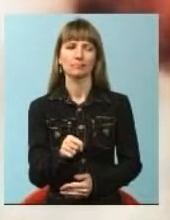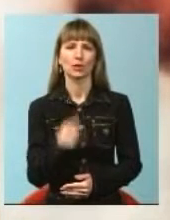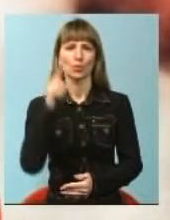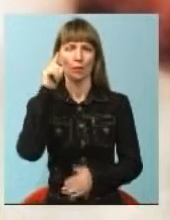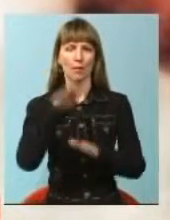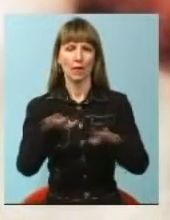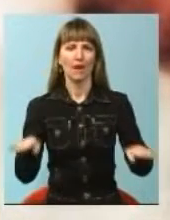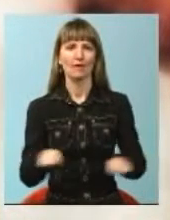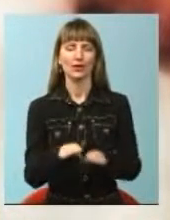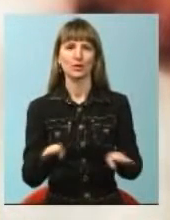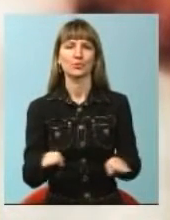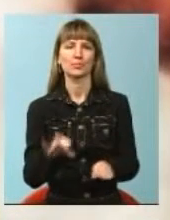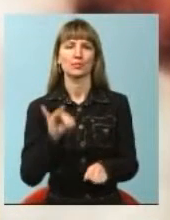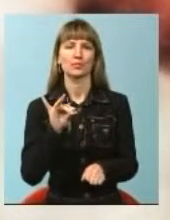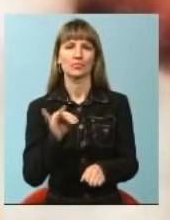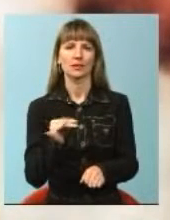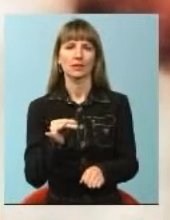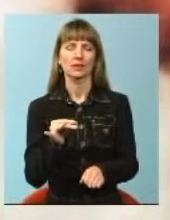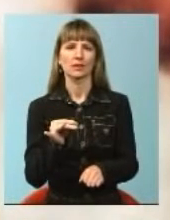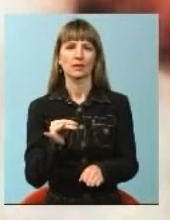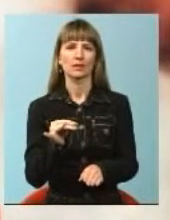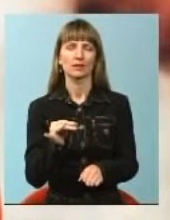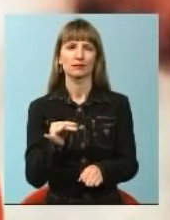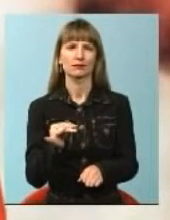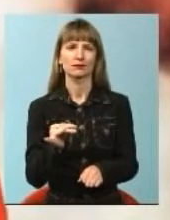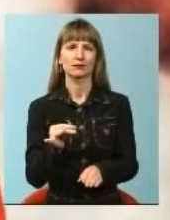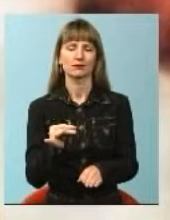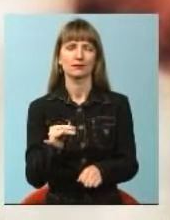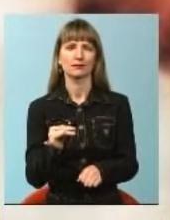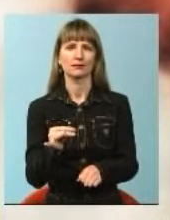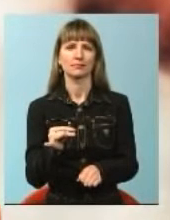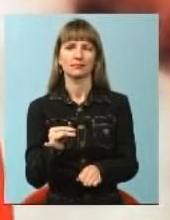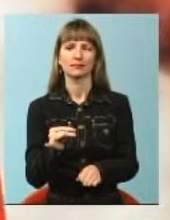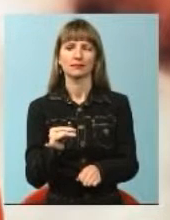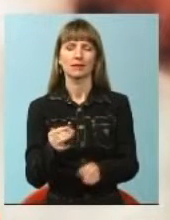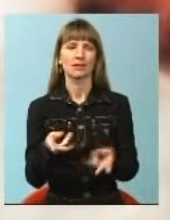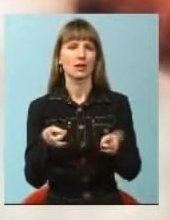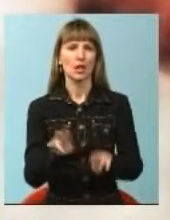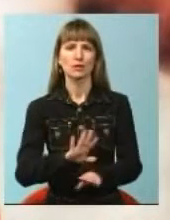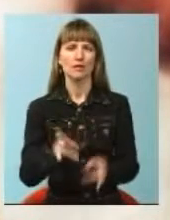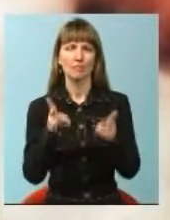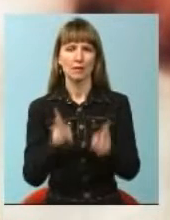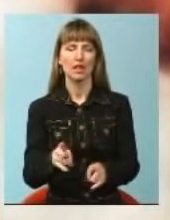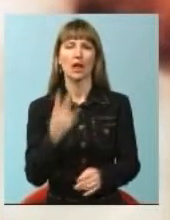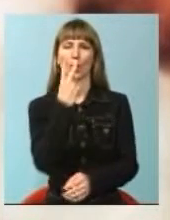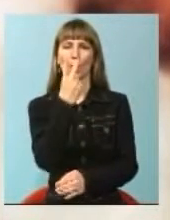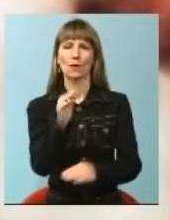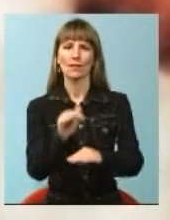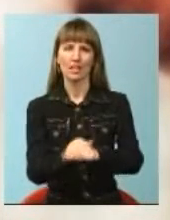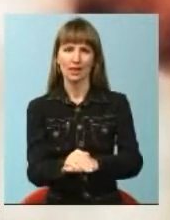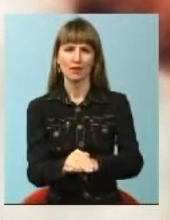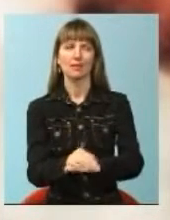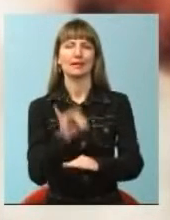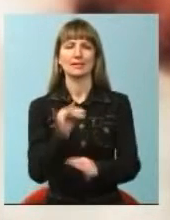плавают, и может никто в пяти, а они увидели